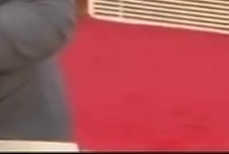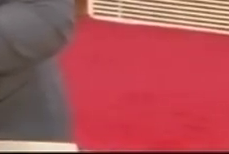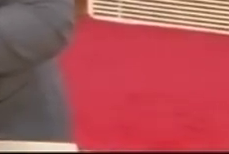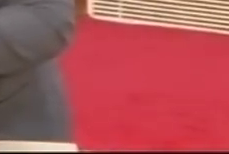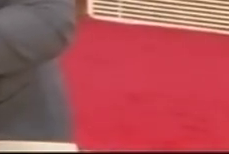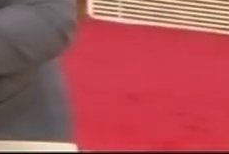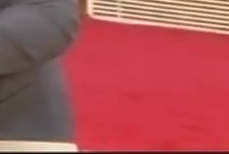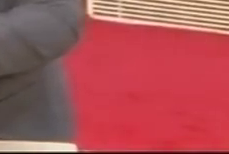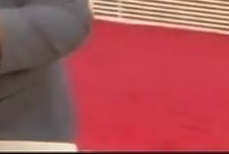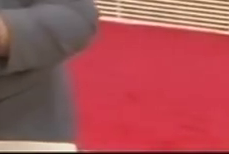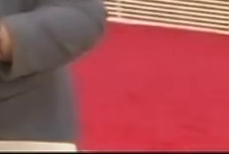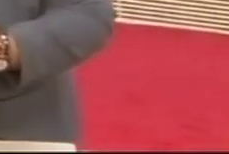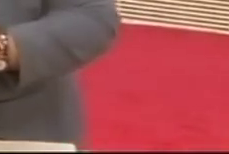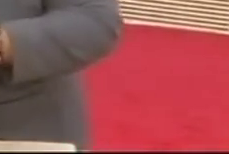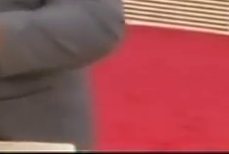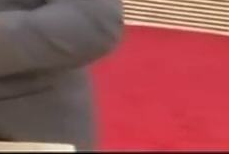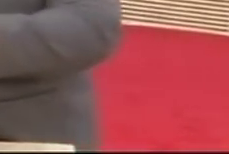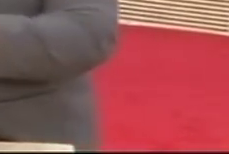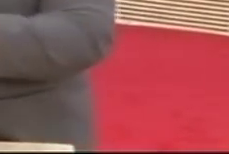Mheshimiwa mwenyekiti,